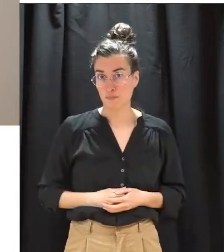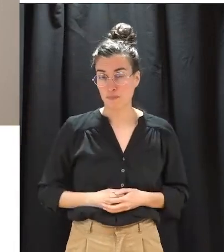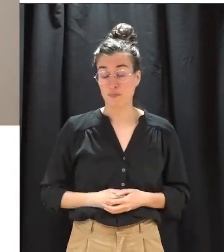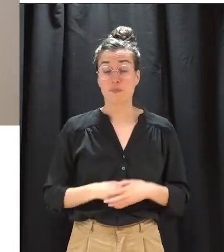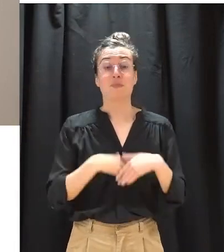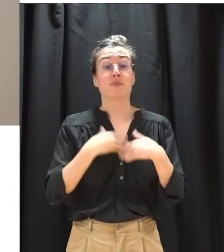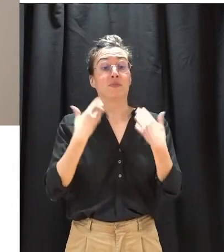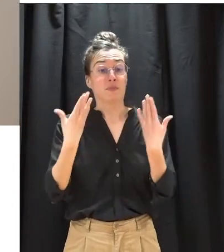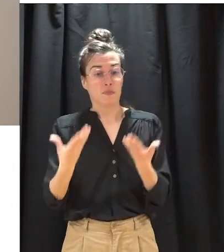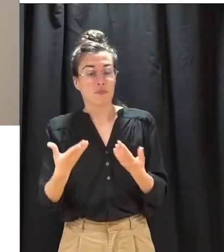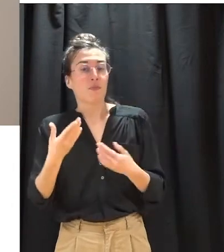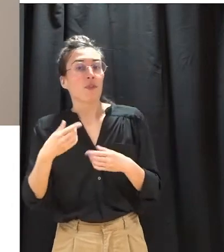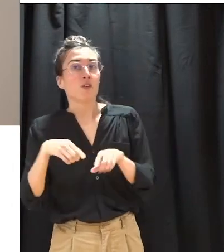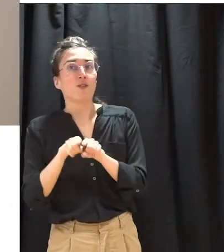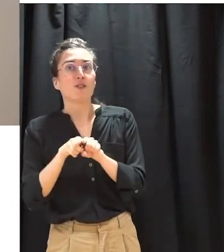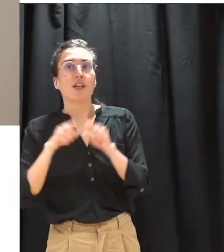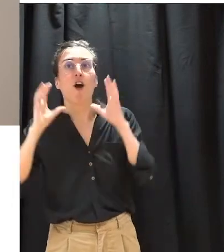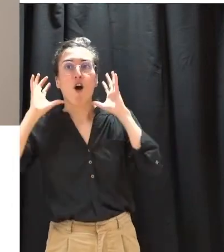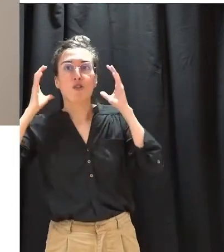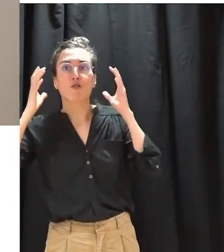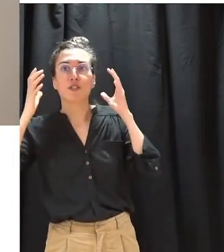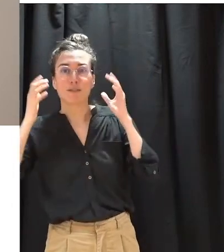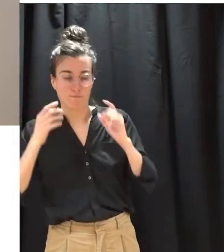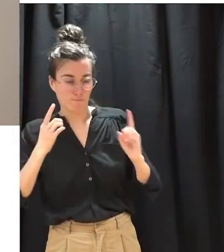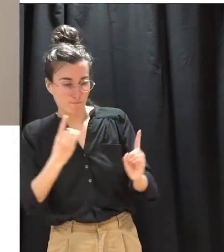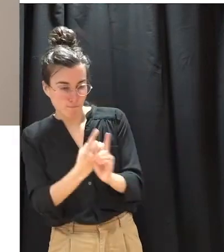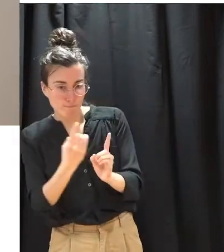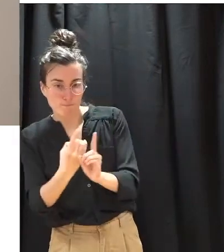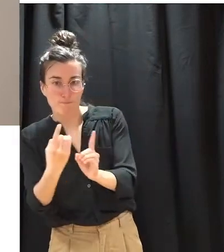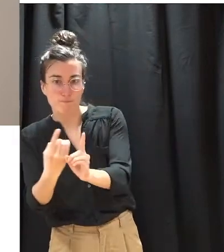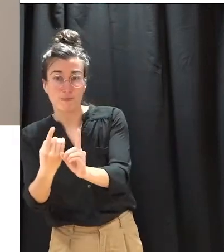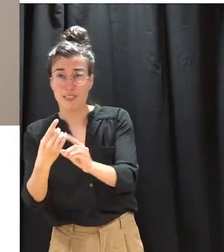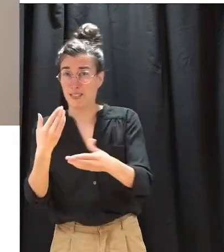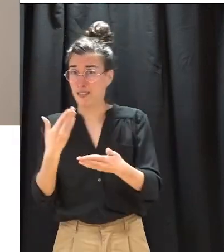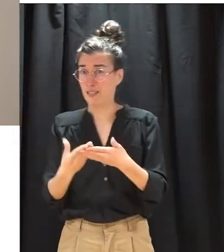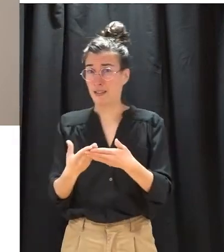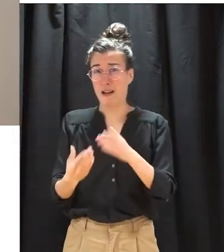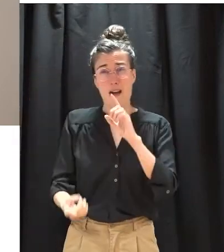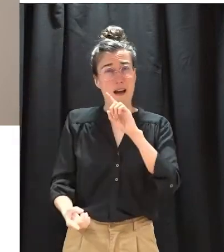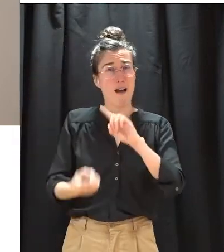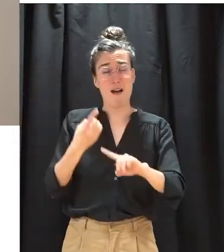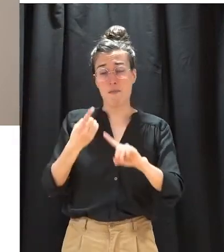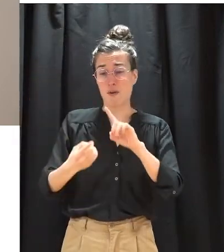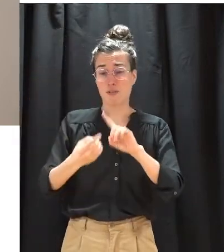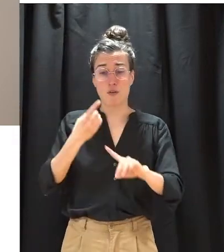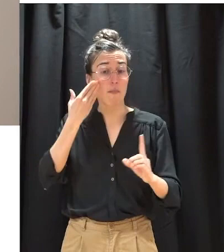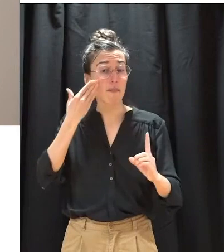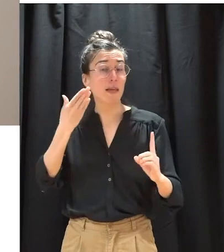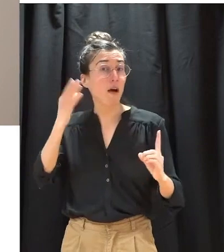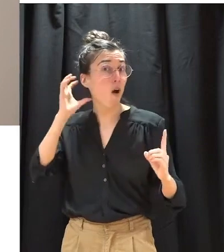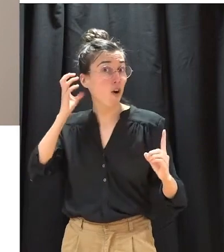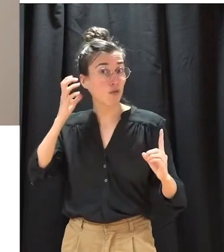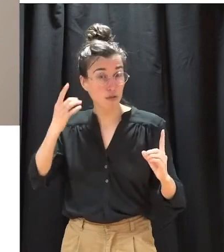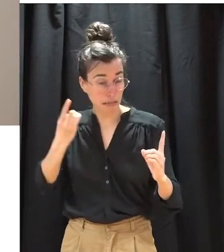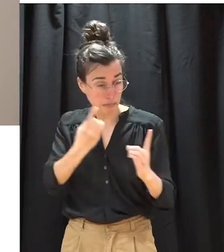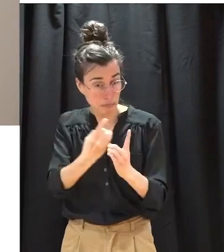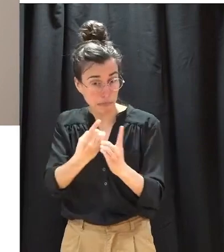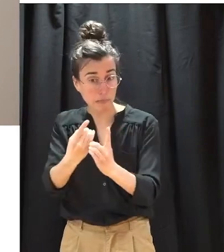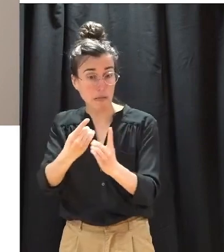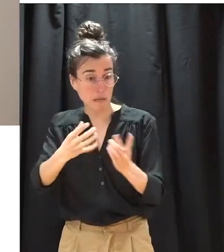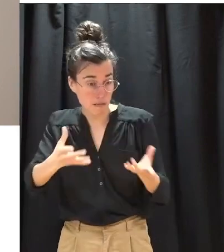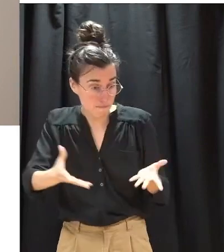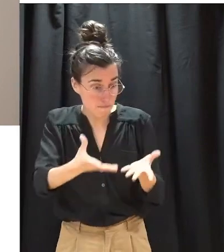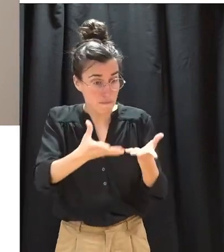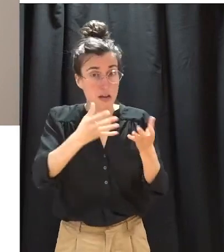d'orthophonie, ça c'est fondamental. Si ces séances d'orthophonie ne sont pas faites, on n'arrivera pas à mettre en place le développement de